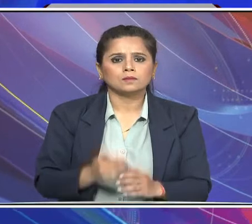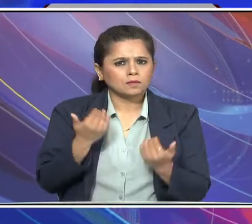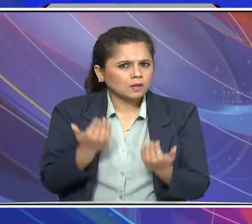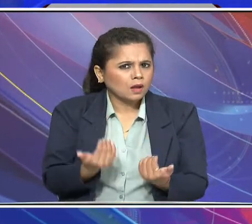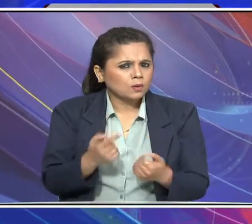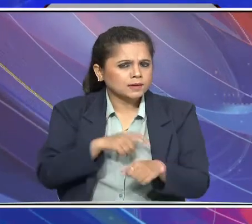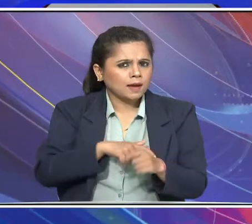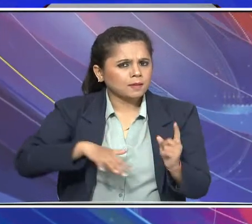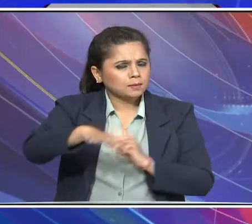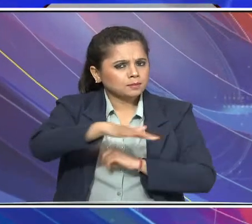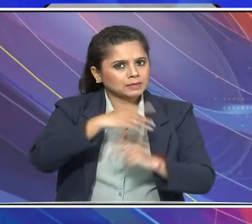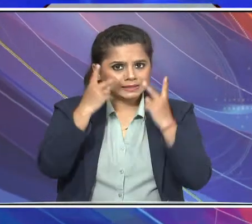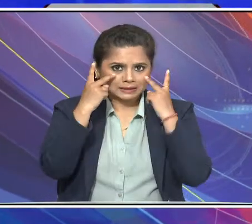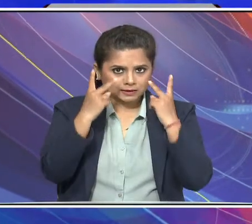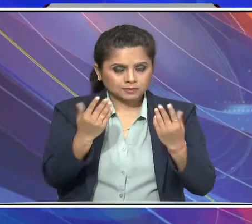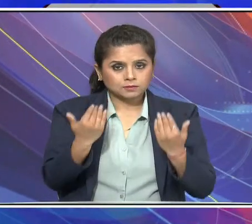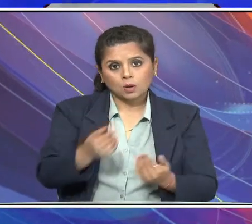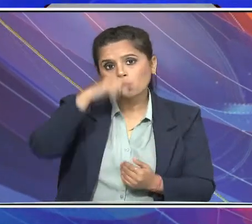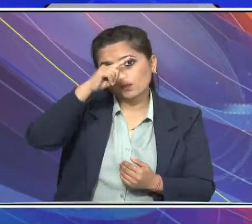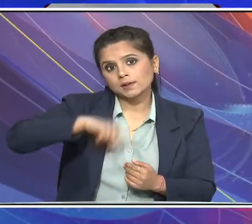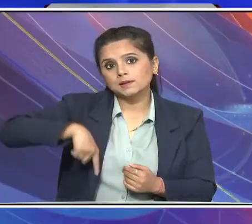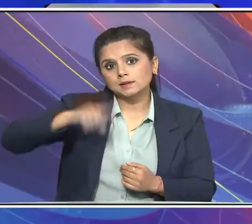देश में